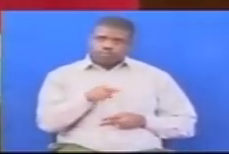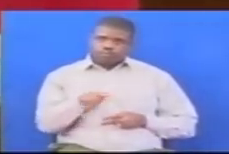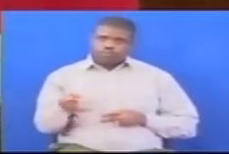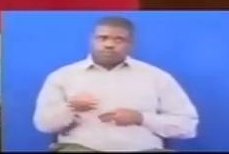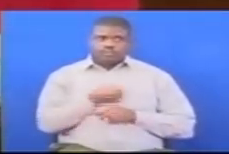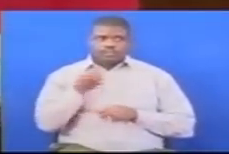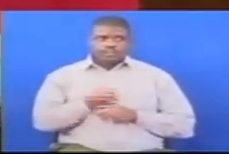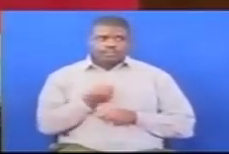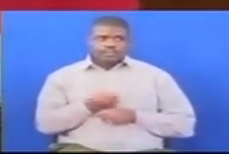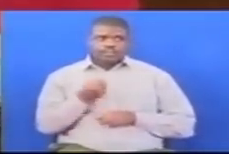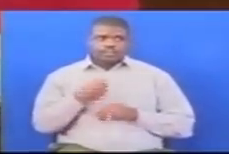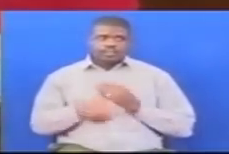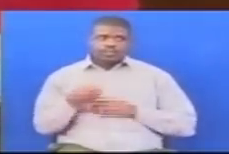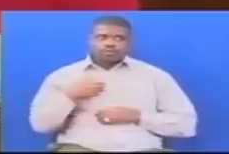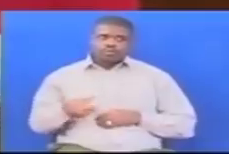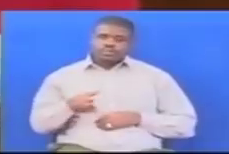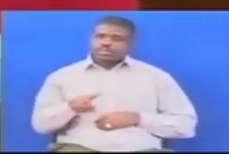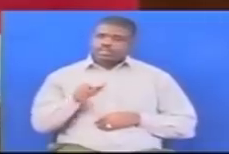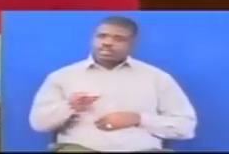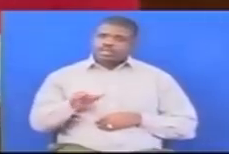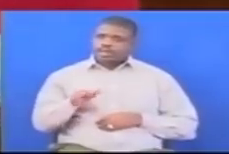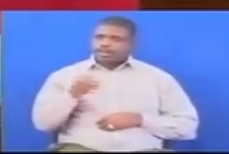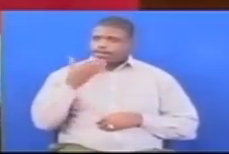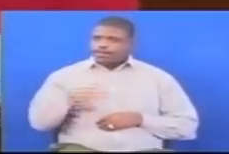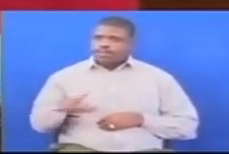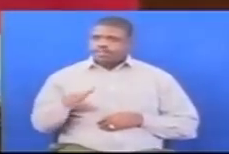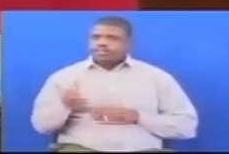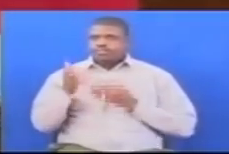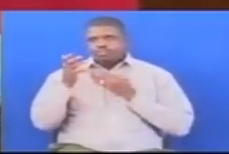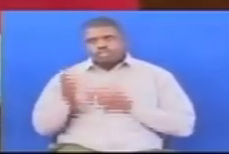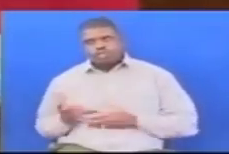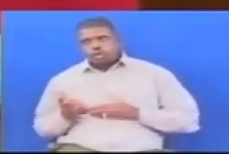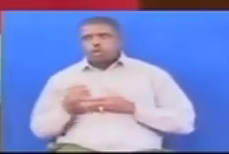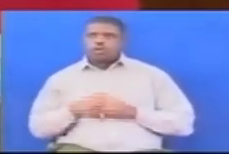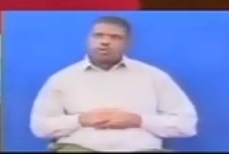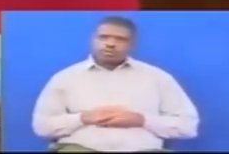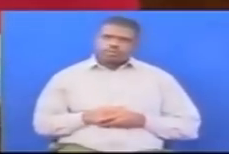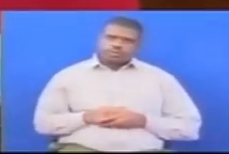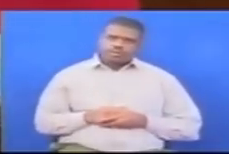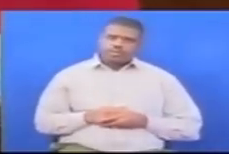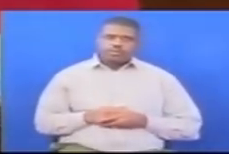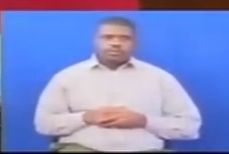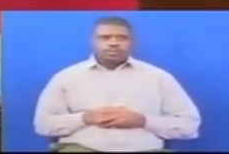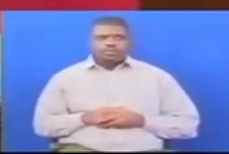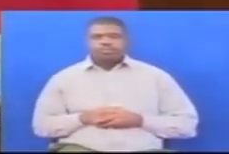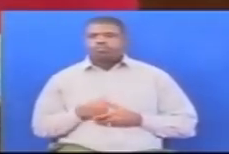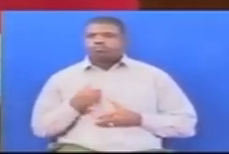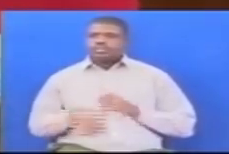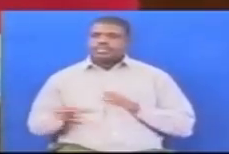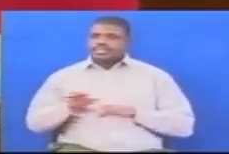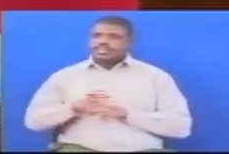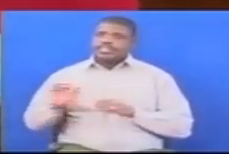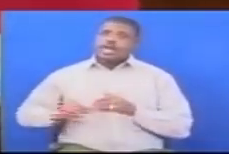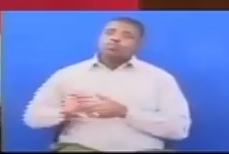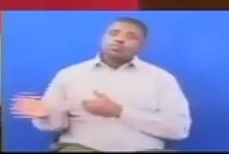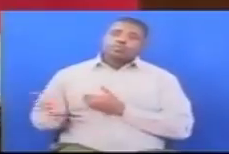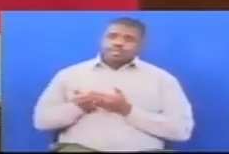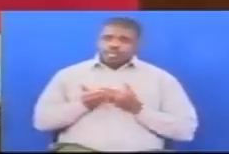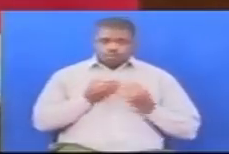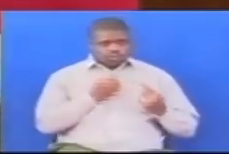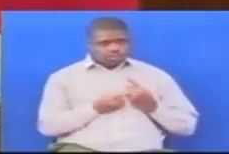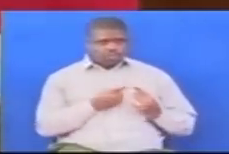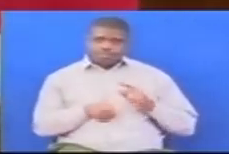watumishi ndani ya wizara ya maji ni mzigo. Mheshimiwa mwenyekiti, naomba nirudie kusema, na